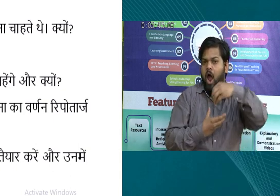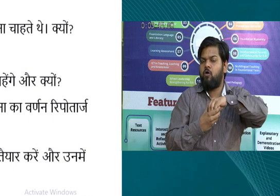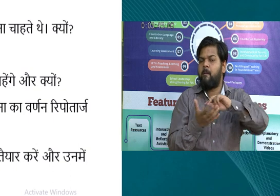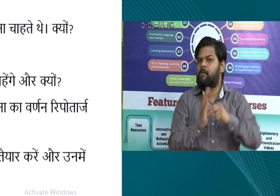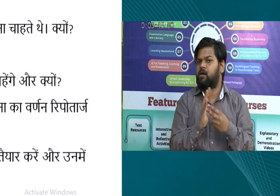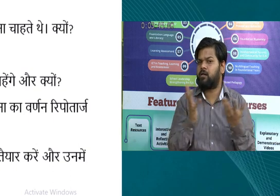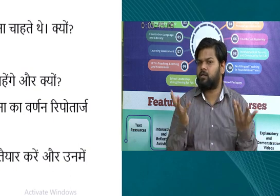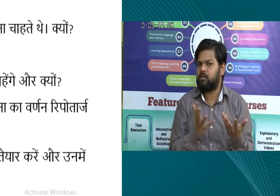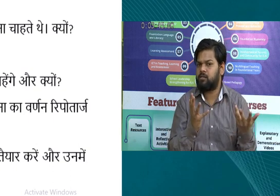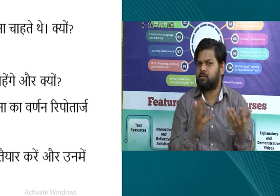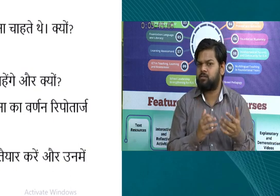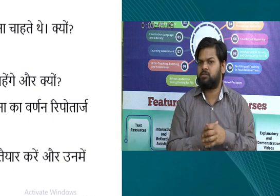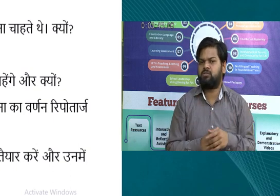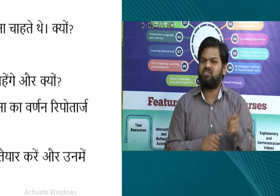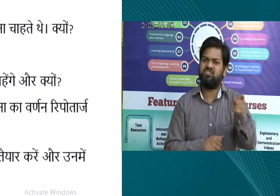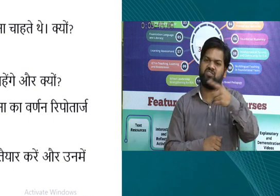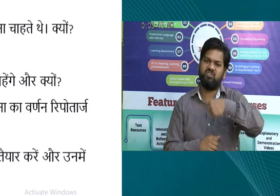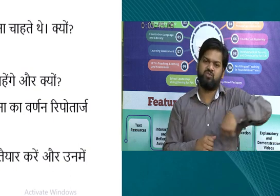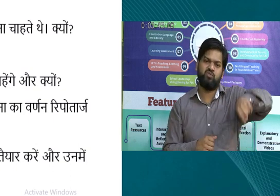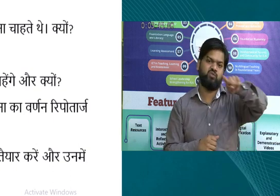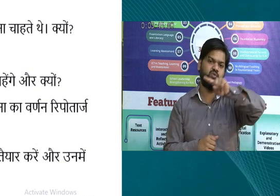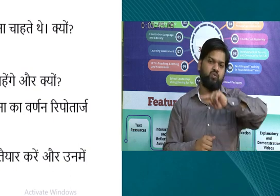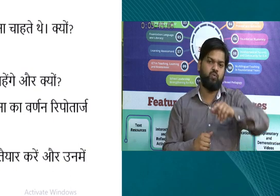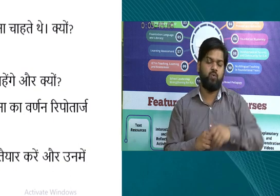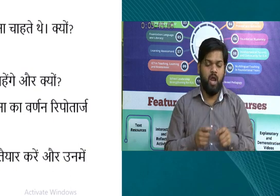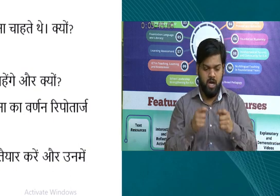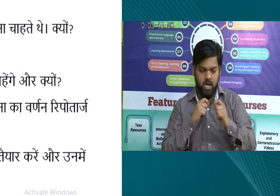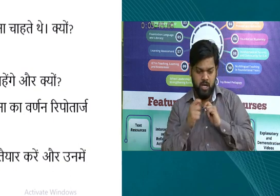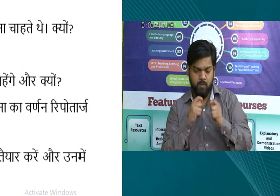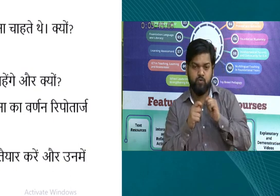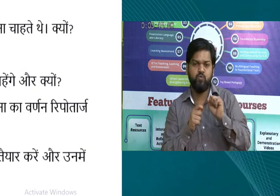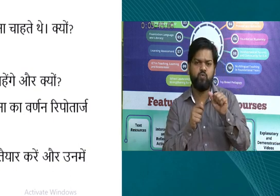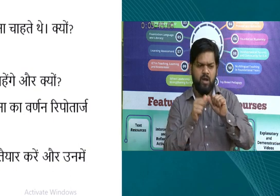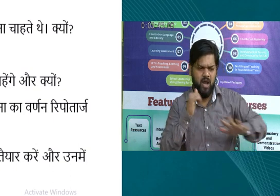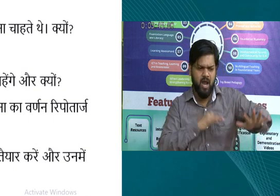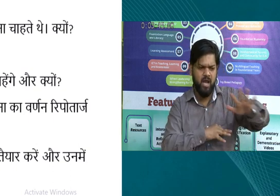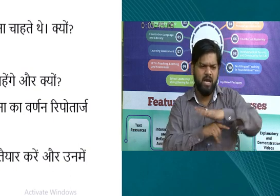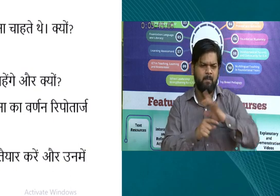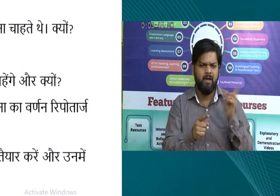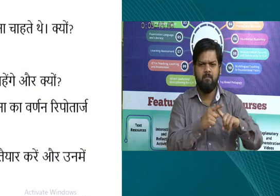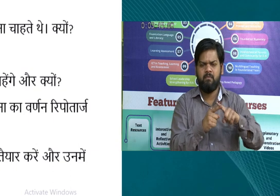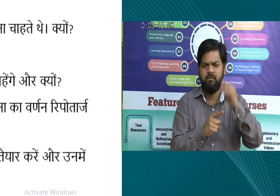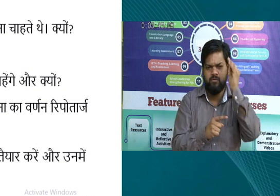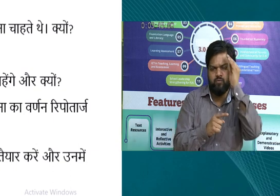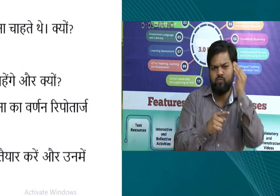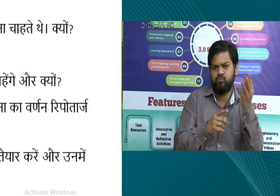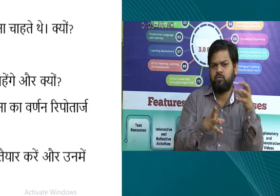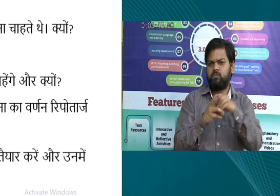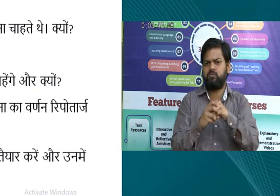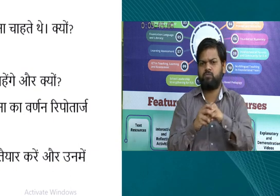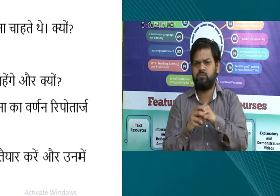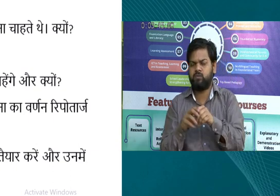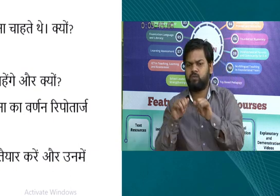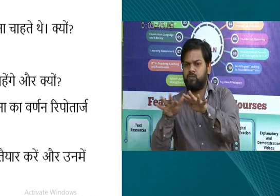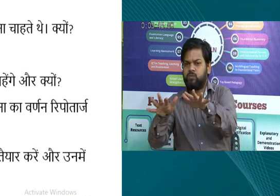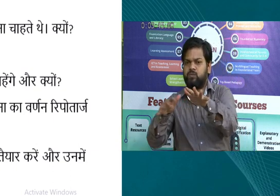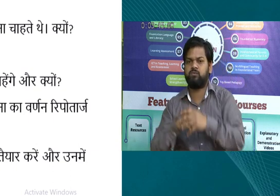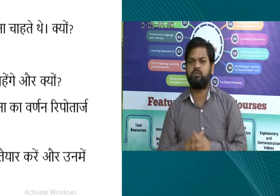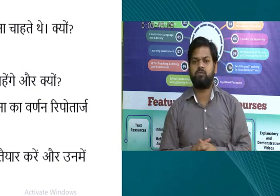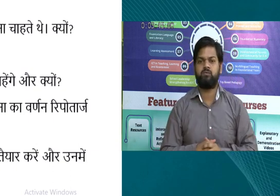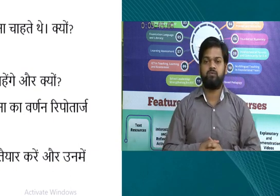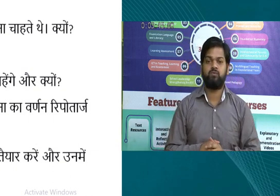आसपास घटित किसी घटना का वर्णन रिपोर्ताज शैली में करें और अंतिम प्रश्न है 1857 की क्रांति में भाग लेने